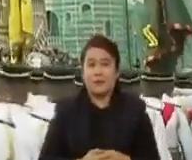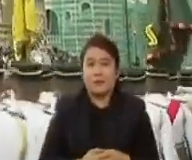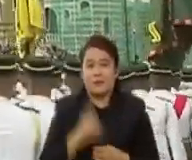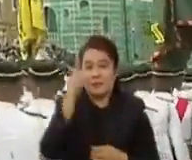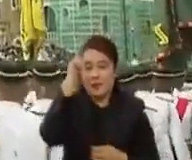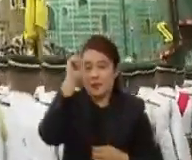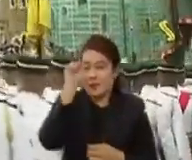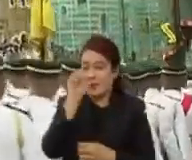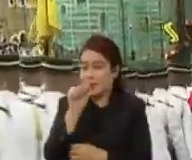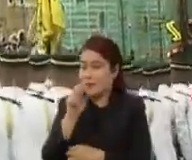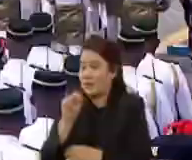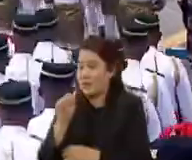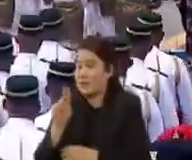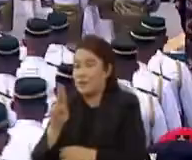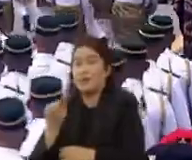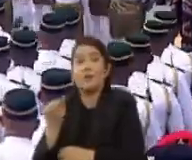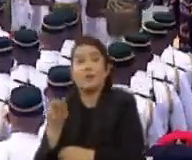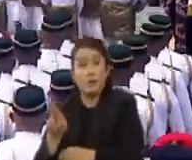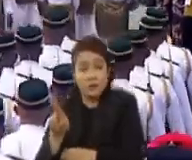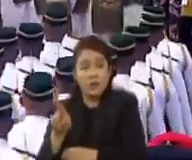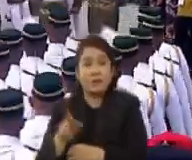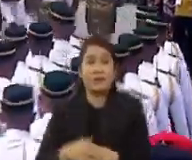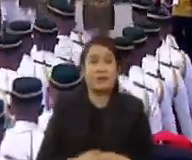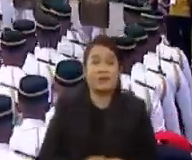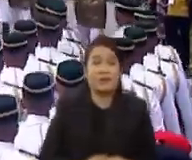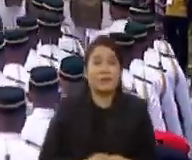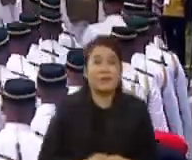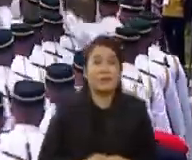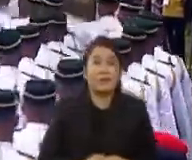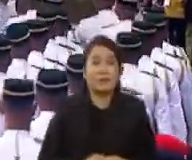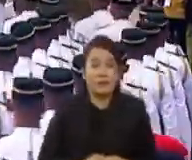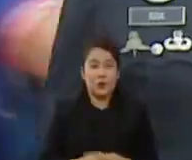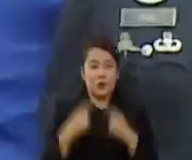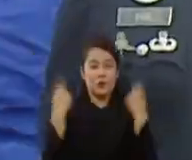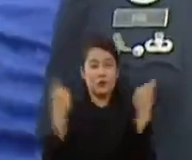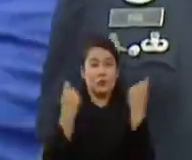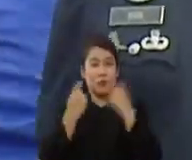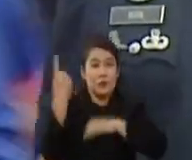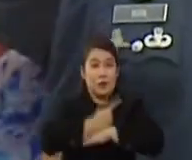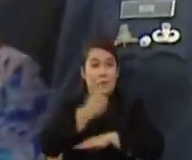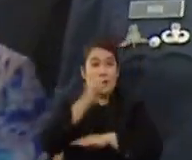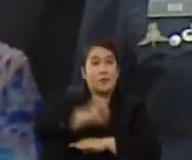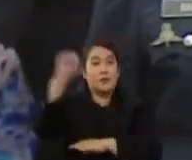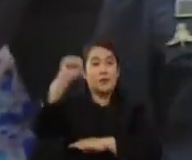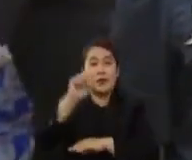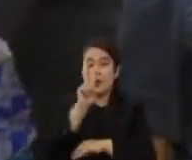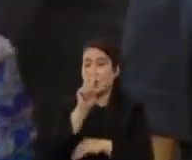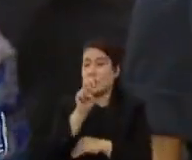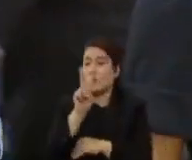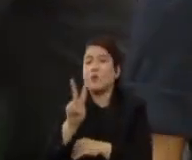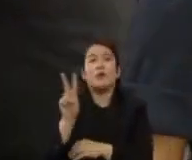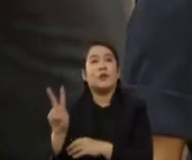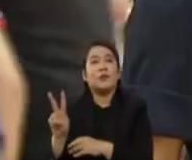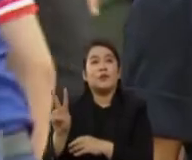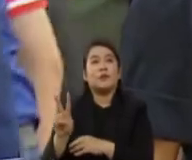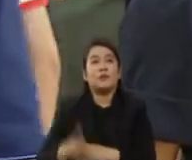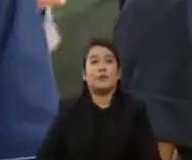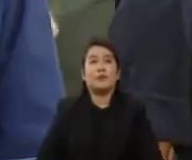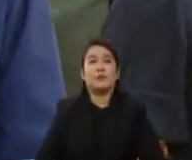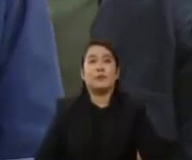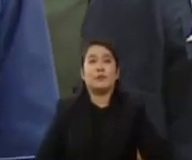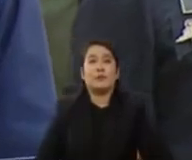acara perbarisan dan perarakan sempena sambutan Hari Kebangsaan tahun 2022.